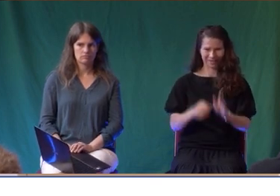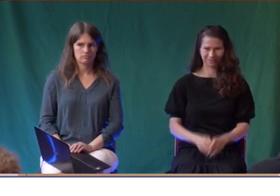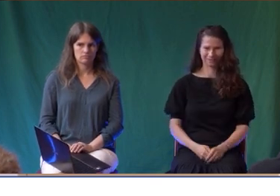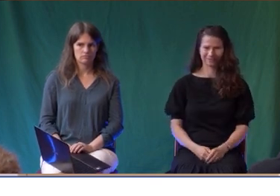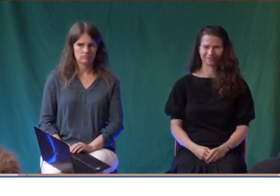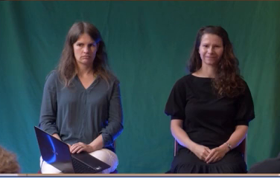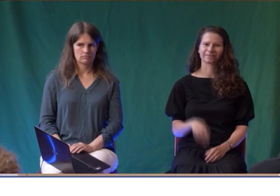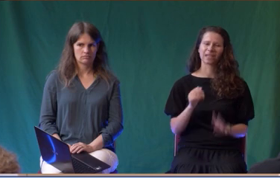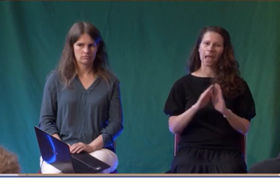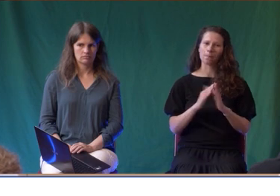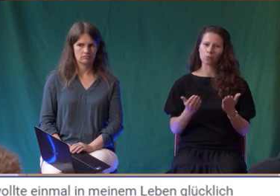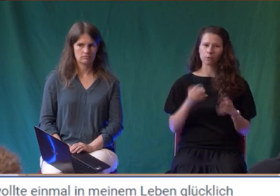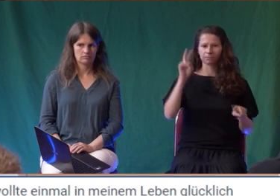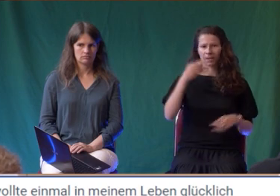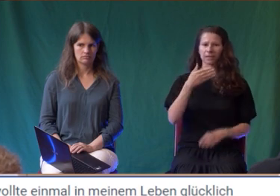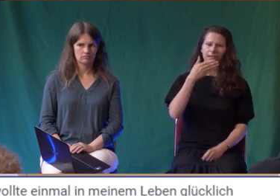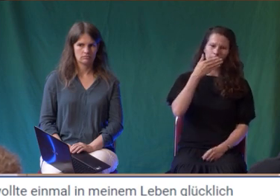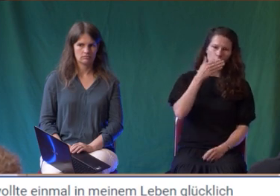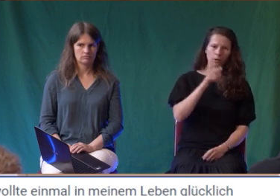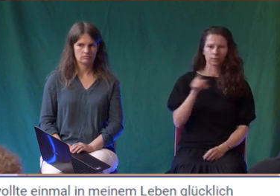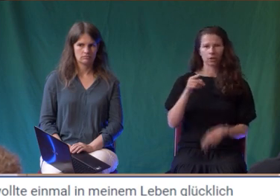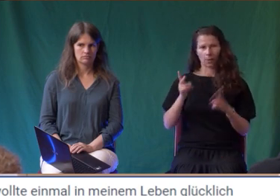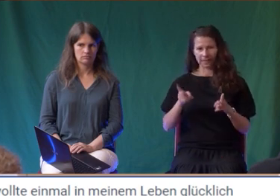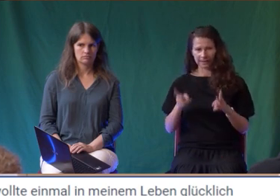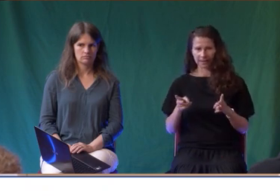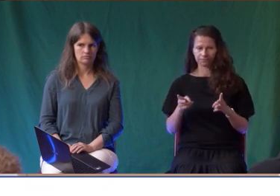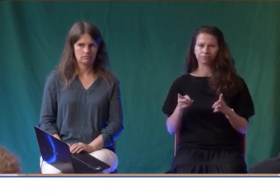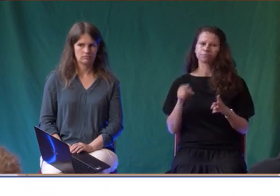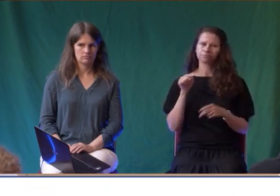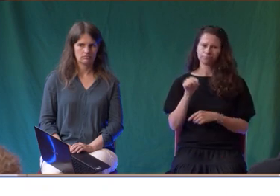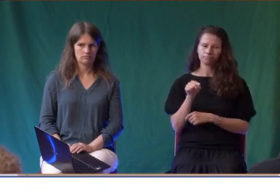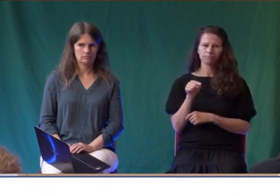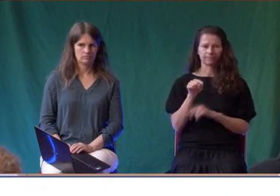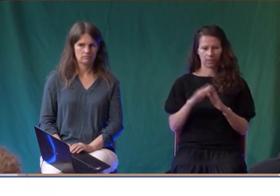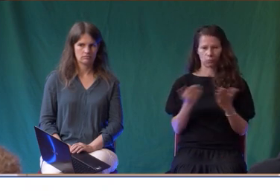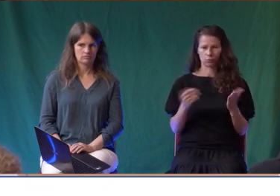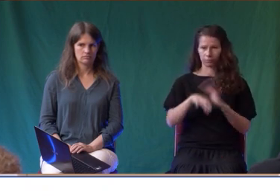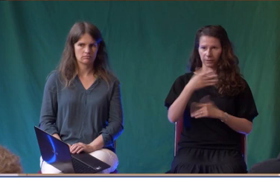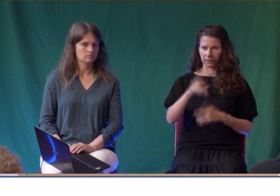der Rezension zum Buch Tabu Normalität von Ursula Pixar Kettner und mit Autorinnen